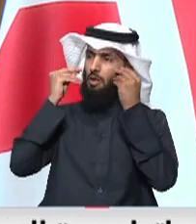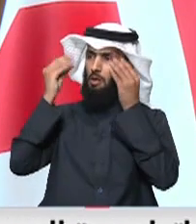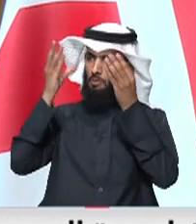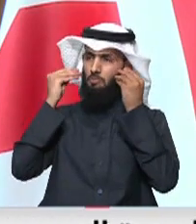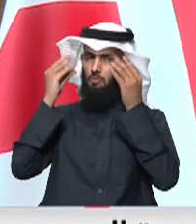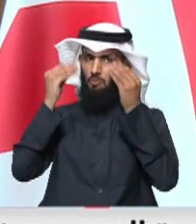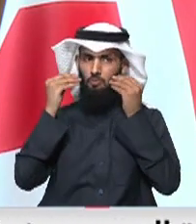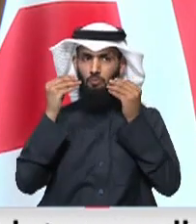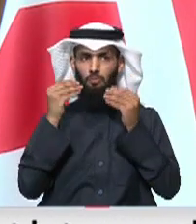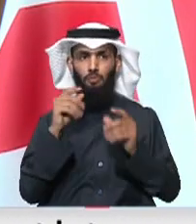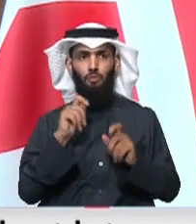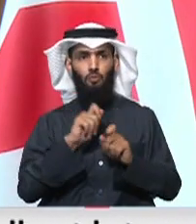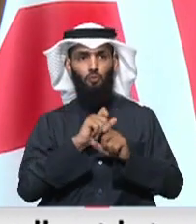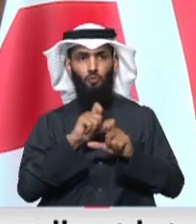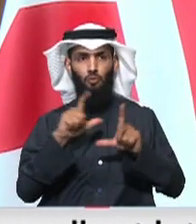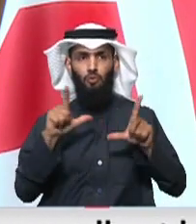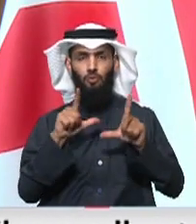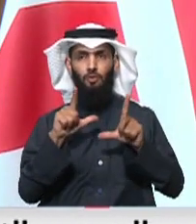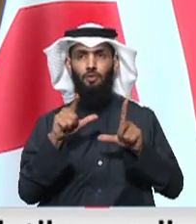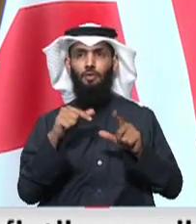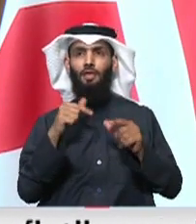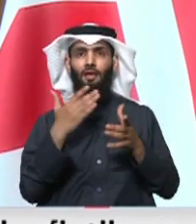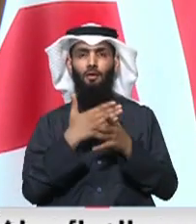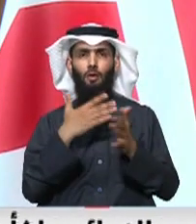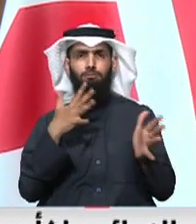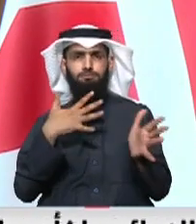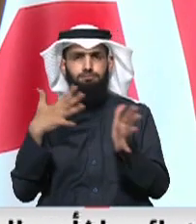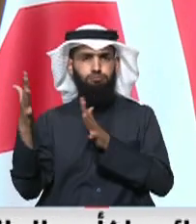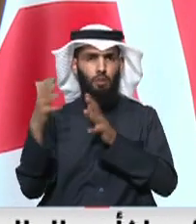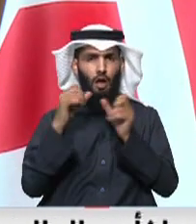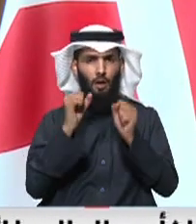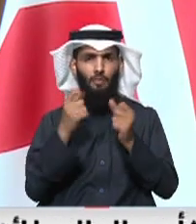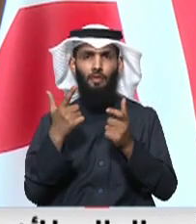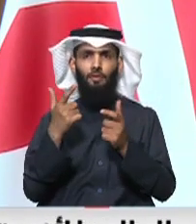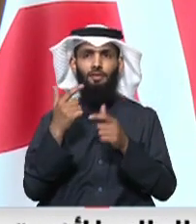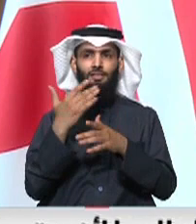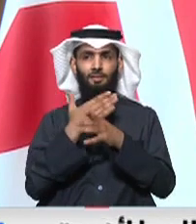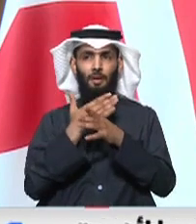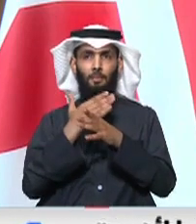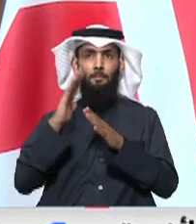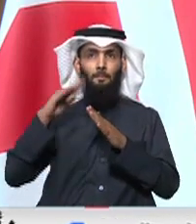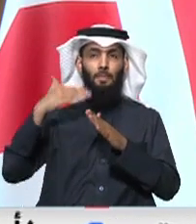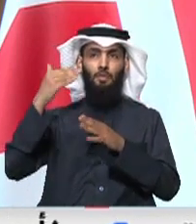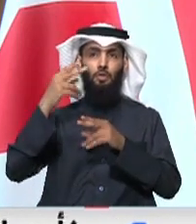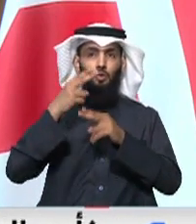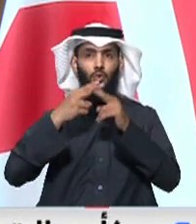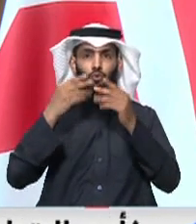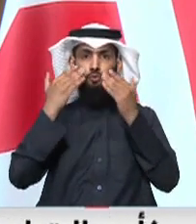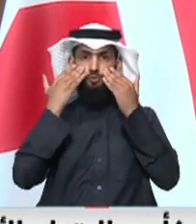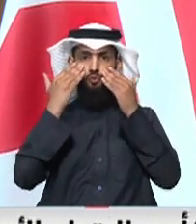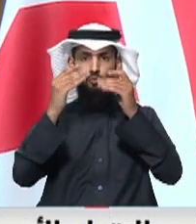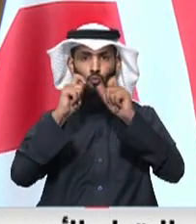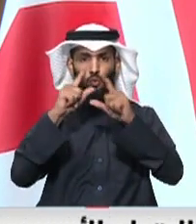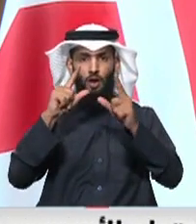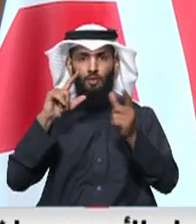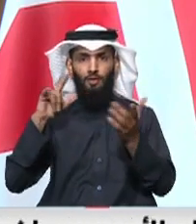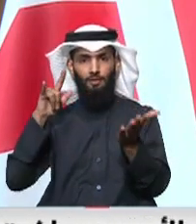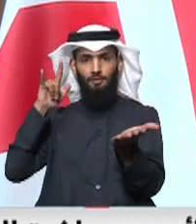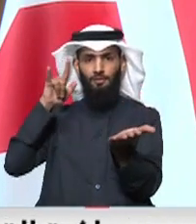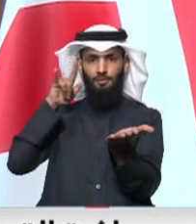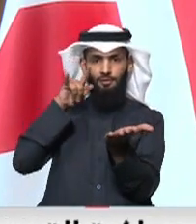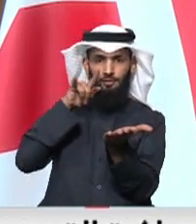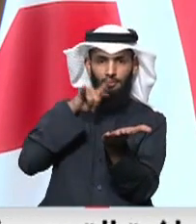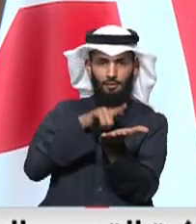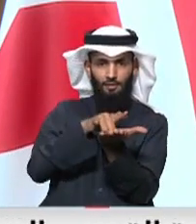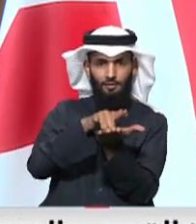متكاملا للمراقبة السطحية ونظام الأرصاد، بحيث يوفر رؤية أكثر تطورا على امتداد مدارج الطيران. نظام